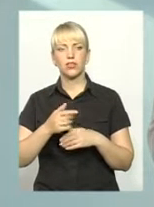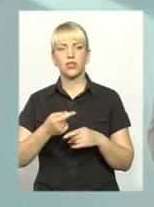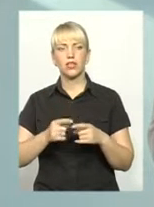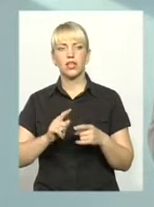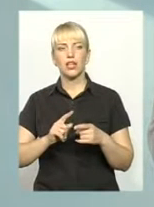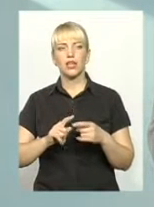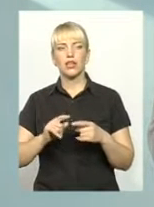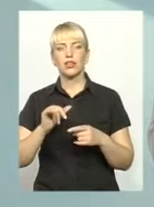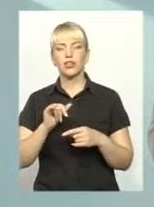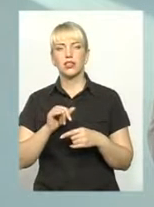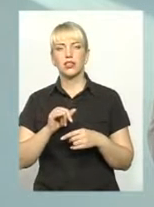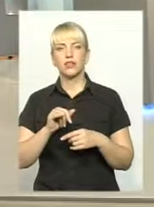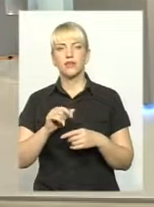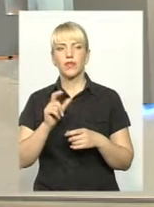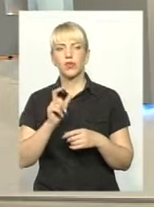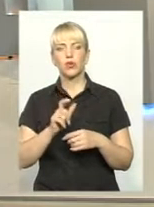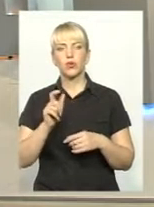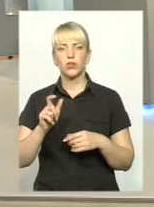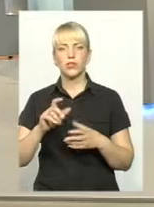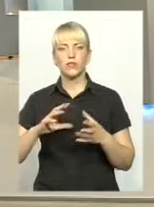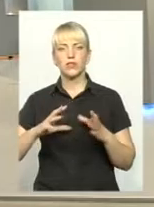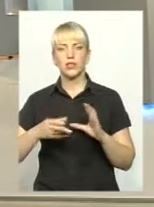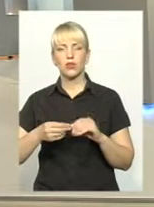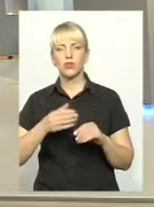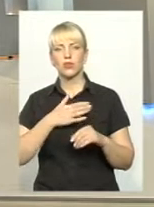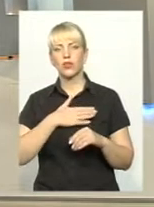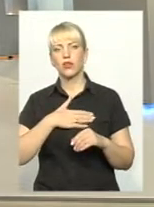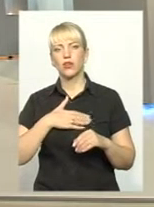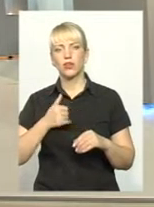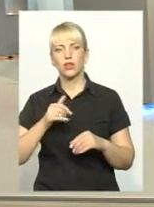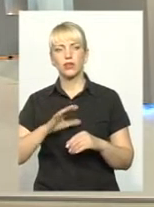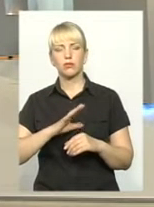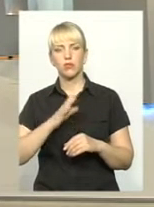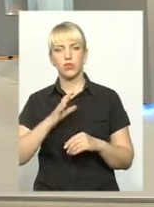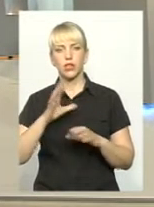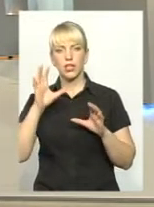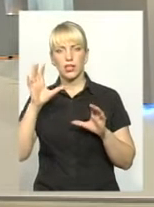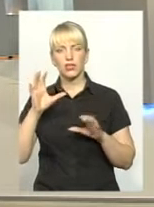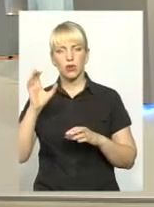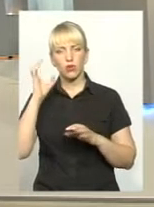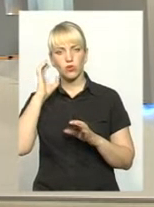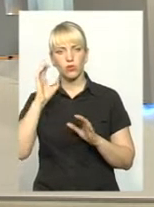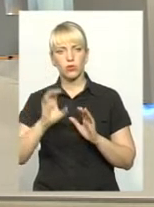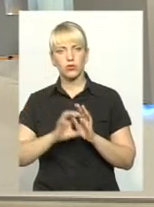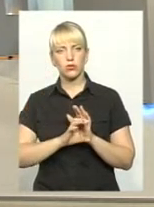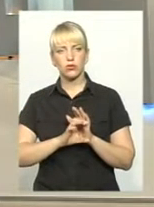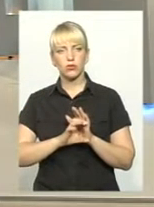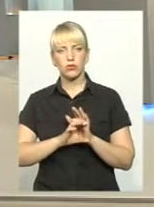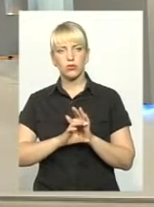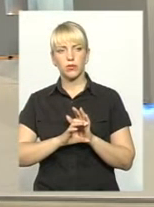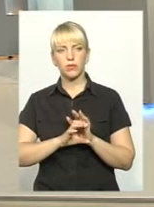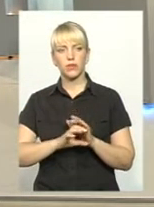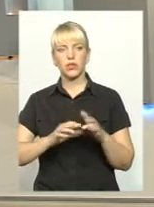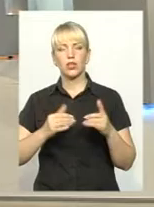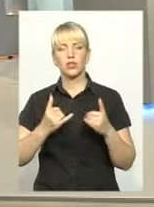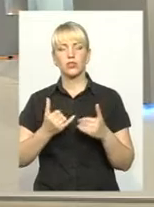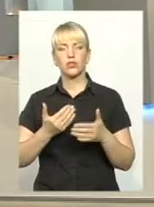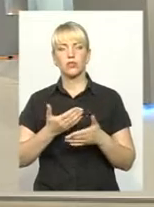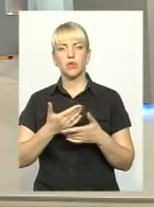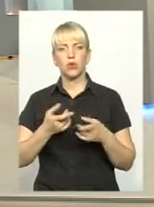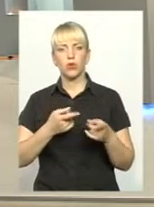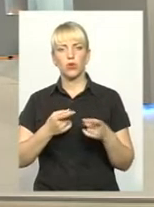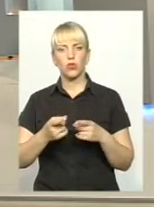І люди в цілому не хочуть десь бути такими законопослушними і дотримуватися цього законодавства. З цією метою ми працюємо